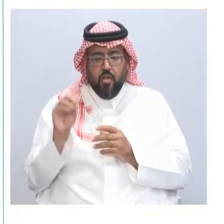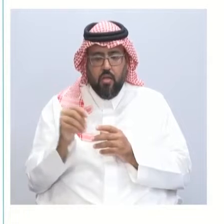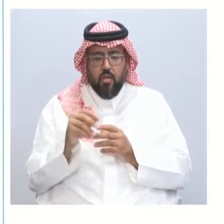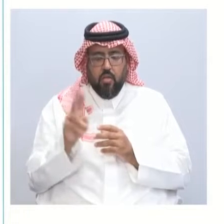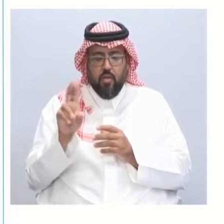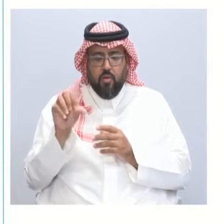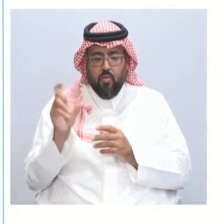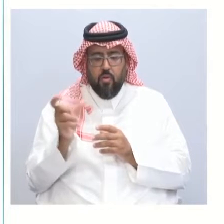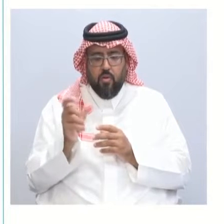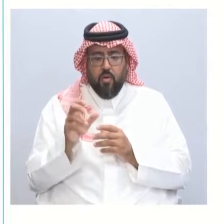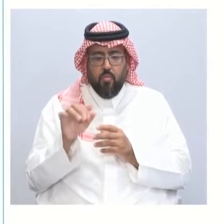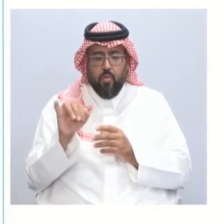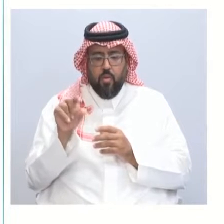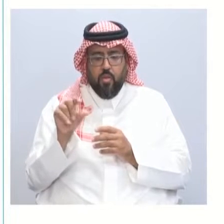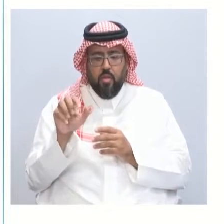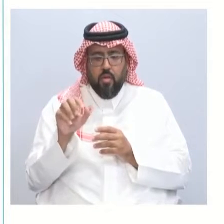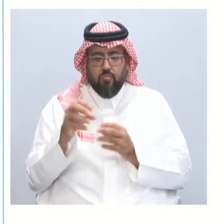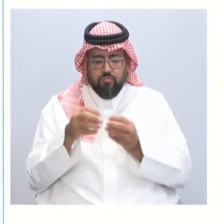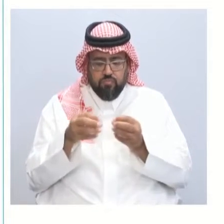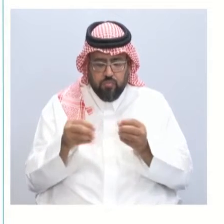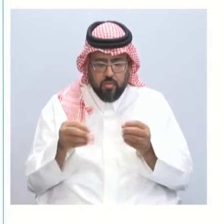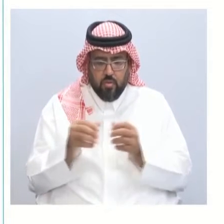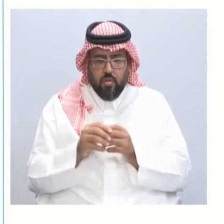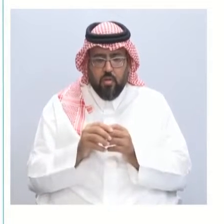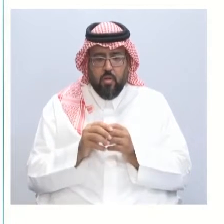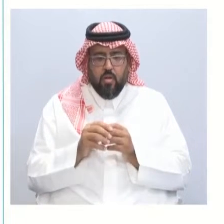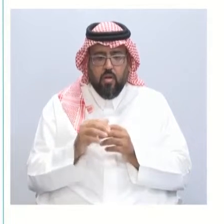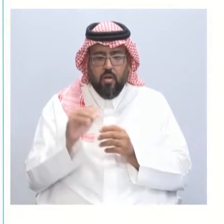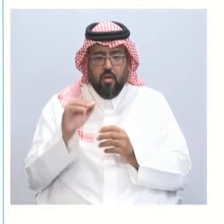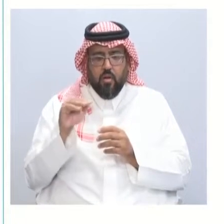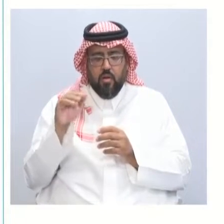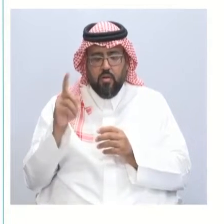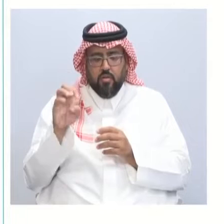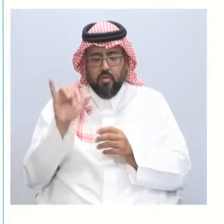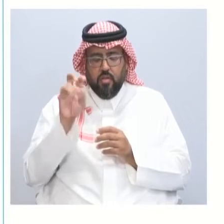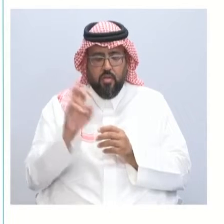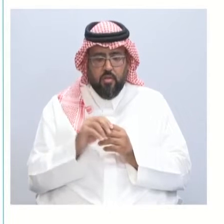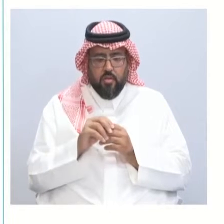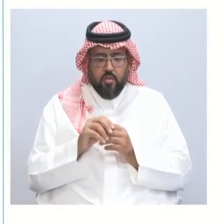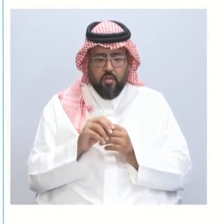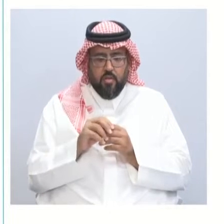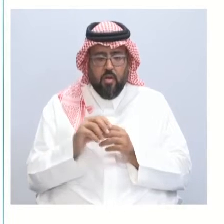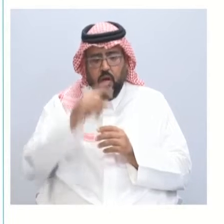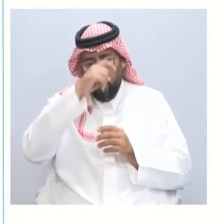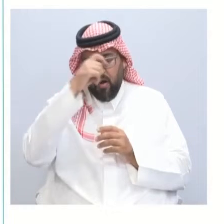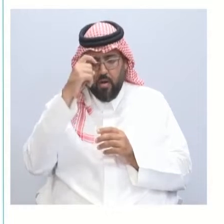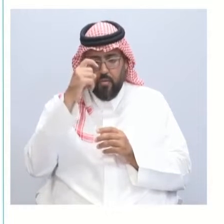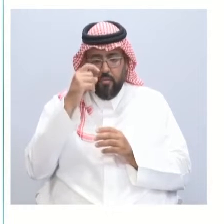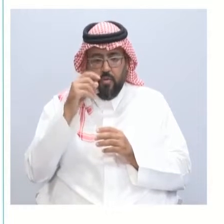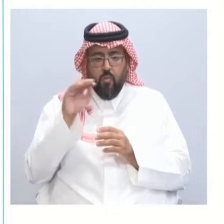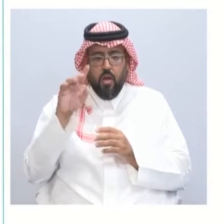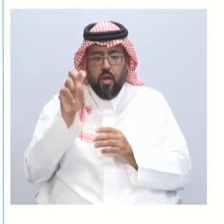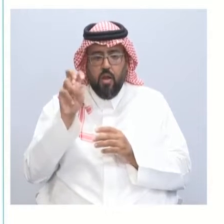تتكون من مواد منصهره والنواه الخارجيه تكلمنا كذلك عن درجه الحراره